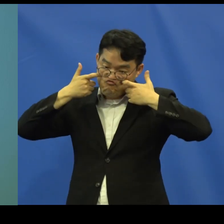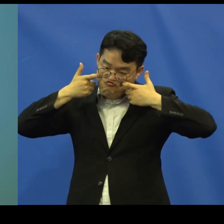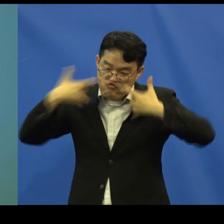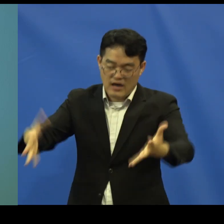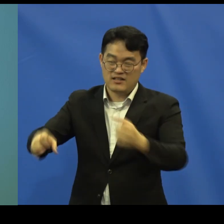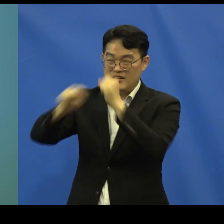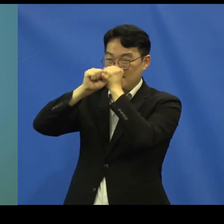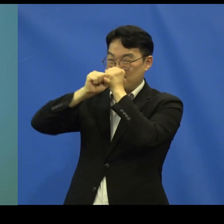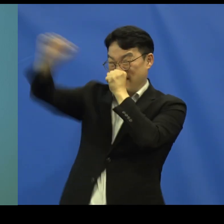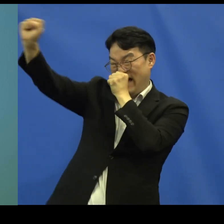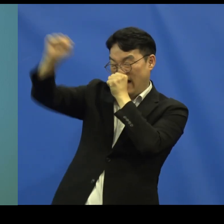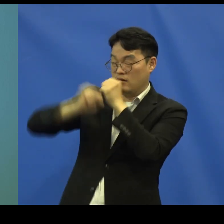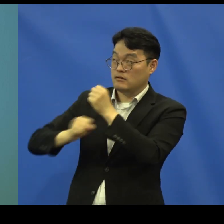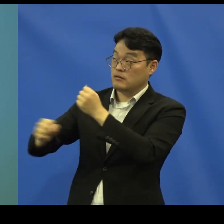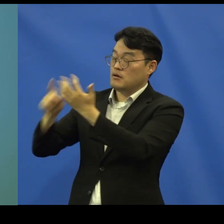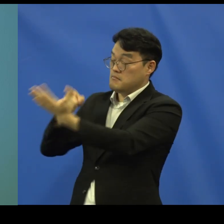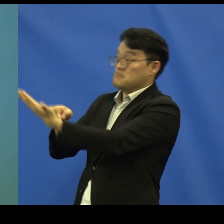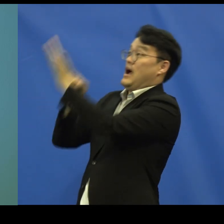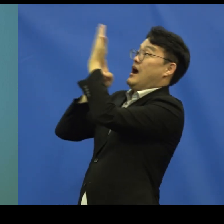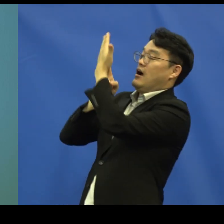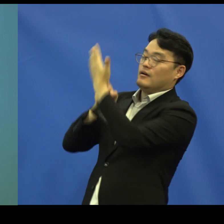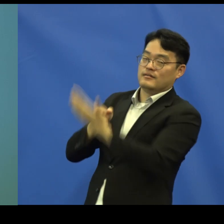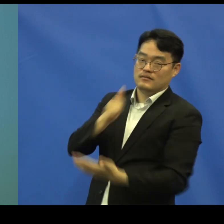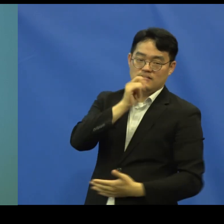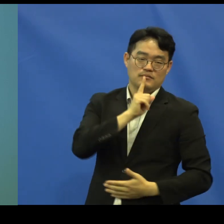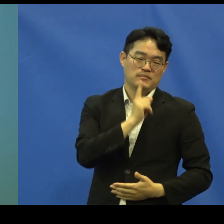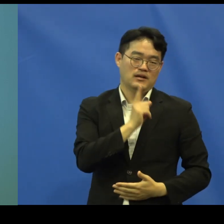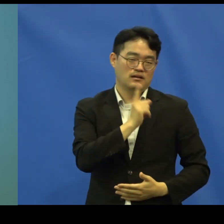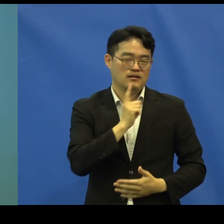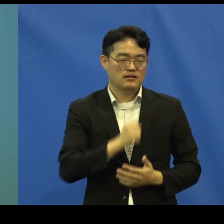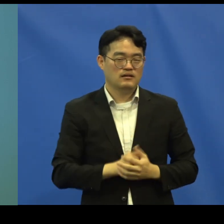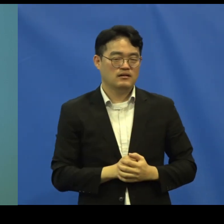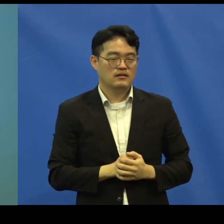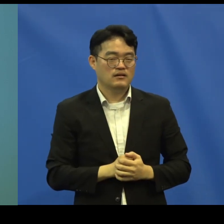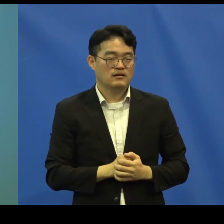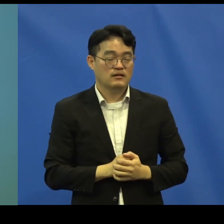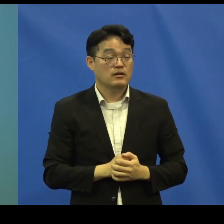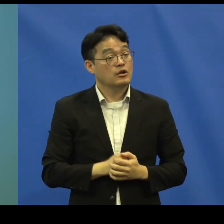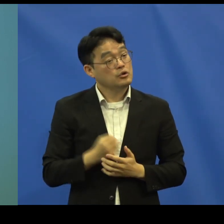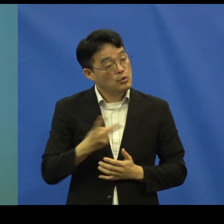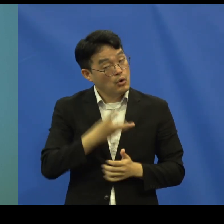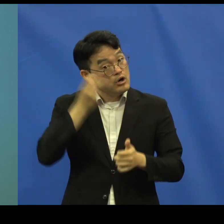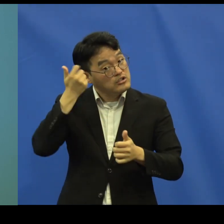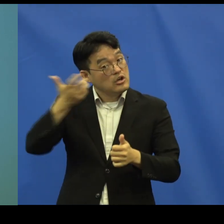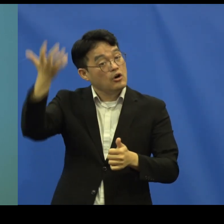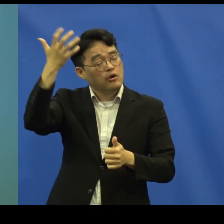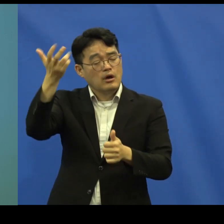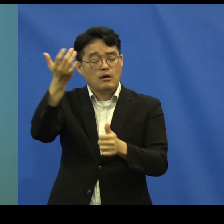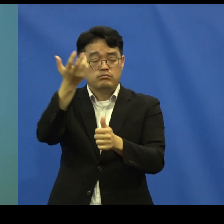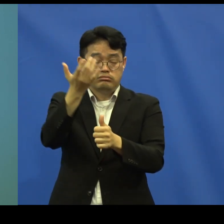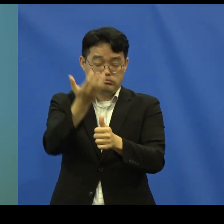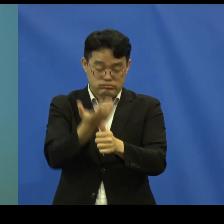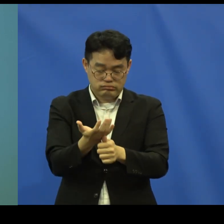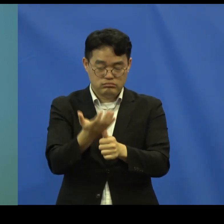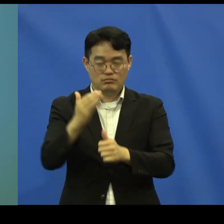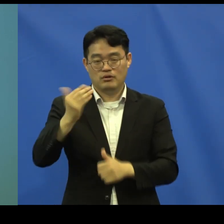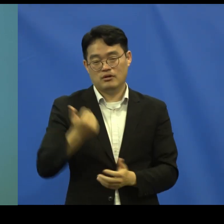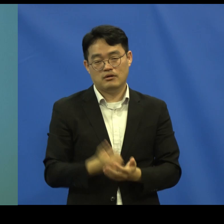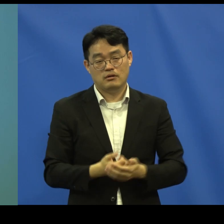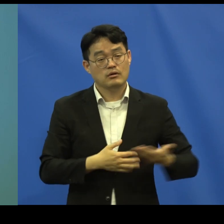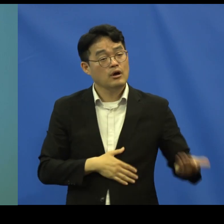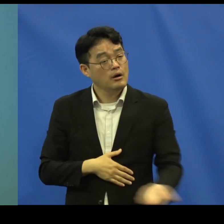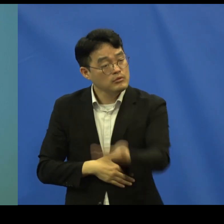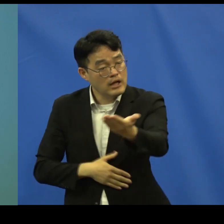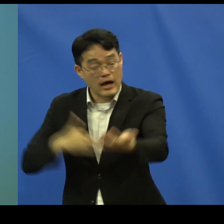하나는 뭡니까? 성령에 감동되어, 내가 성령에 감동되었다. 그러니까 여러분, 하나님의 말씀이 우리에게 들려지고